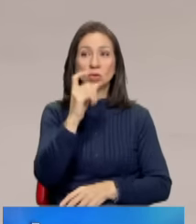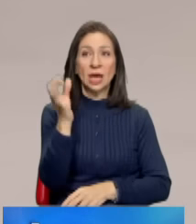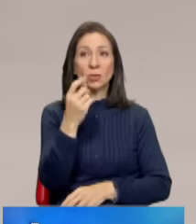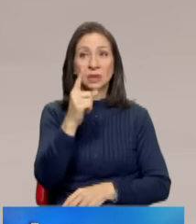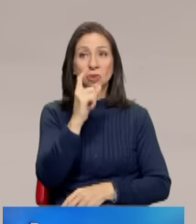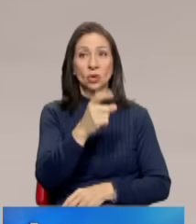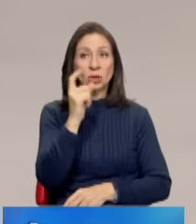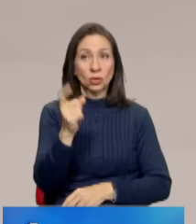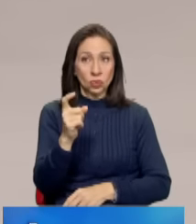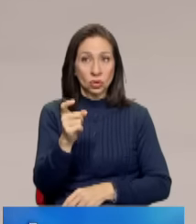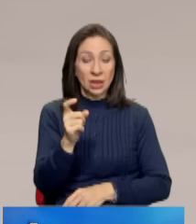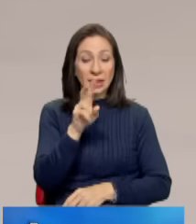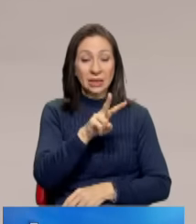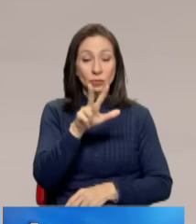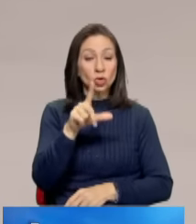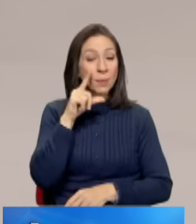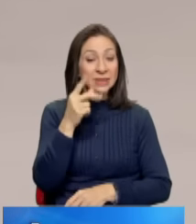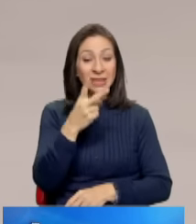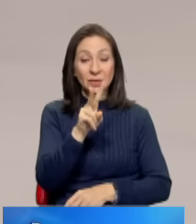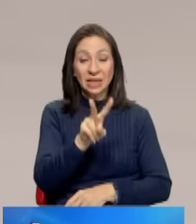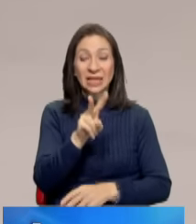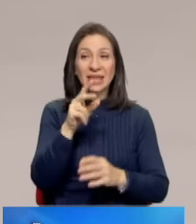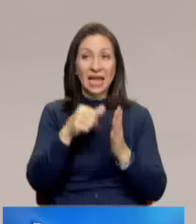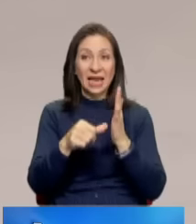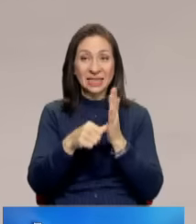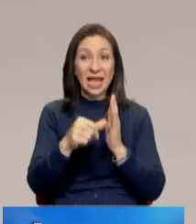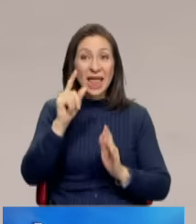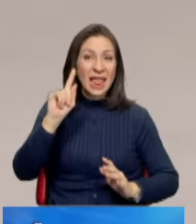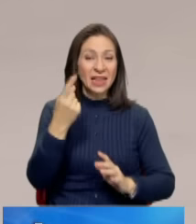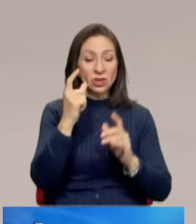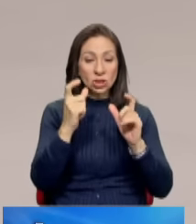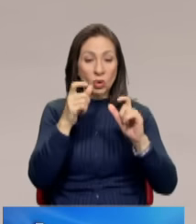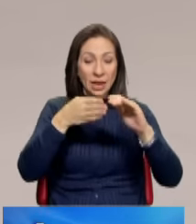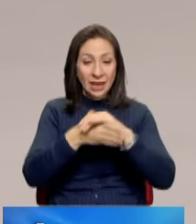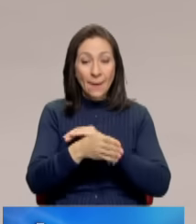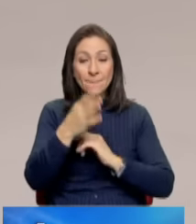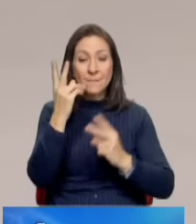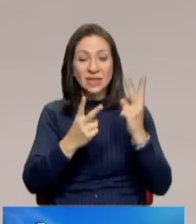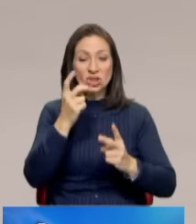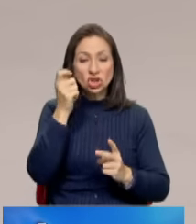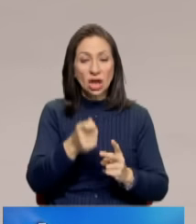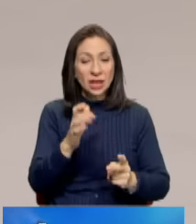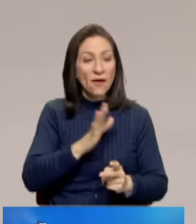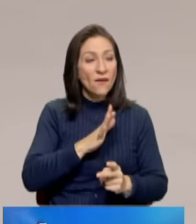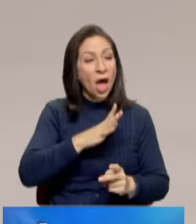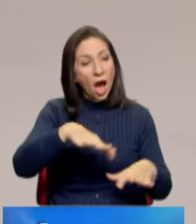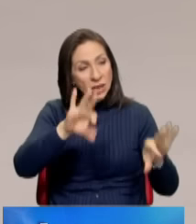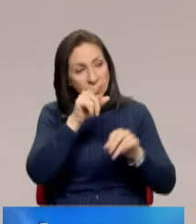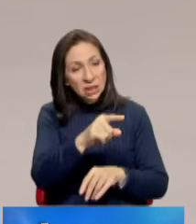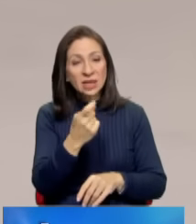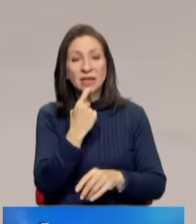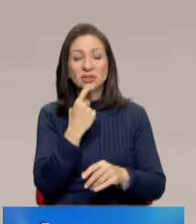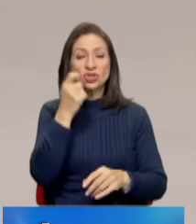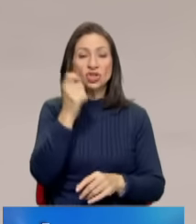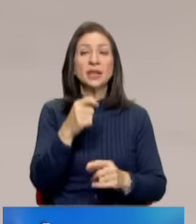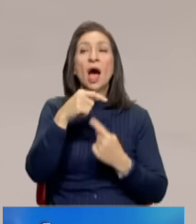Eylül 1999 ile 23 Mayıs 2002 tarihleri arasında ilk defa sigortalı olan ve belirli şartları sağlayan kişilerin yaş haddi